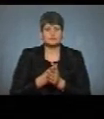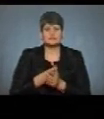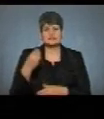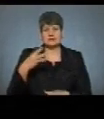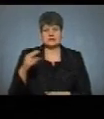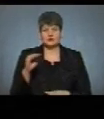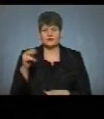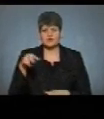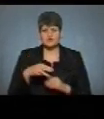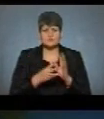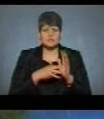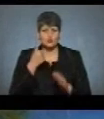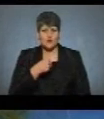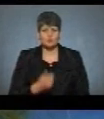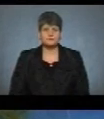30 жовтня 2018 року.